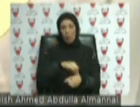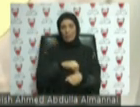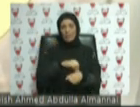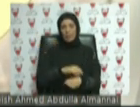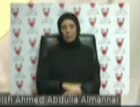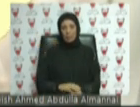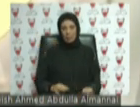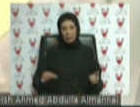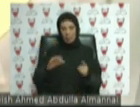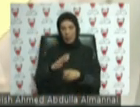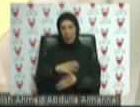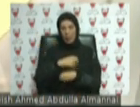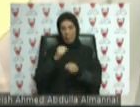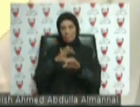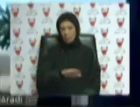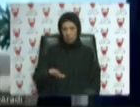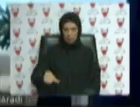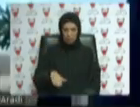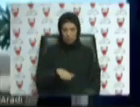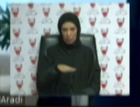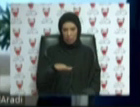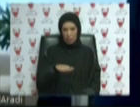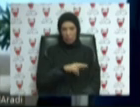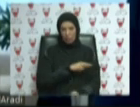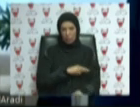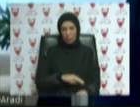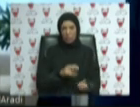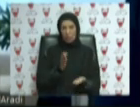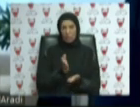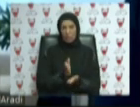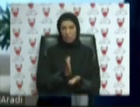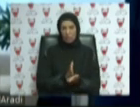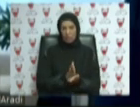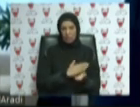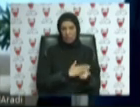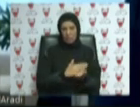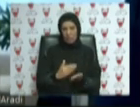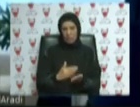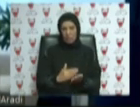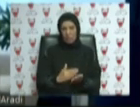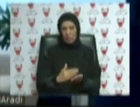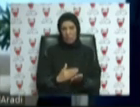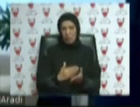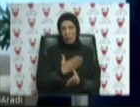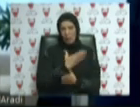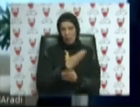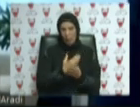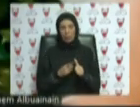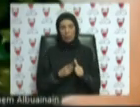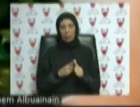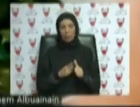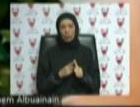لاي طارئ، ان نكون فعلا محافظين على استمرار وعقد الجلسات في مواعيدها وتيسير المسائل